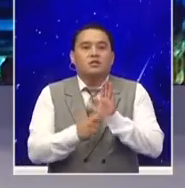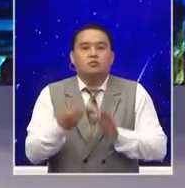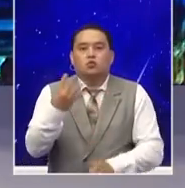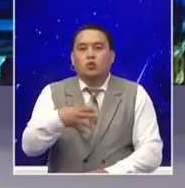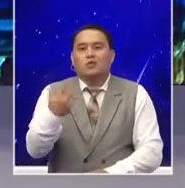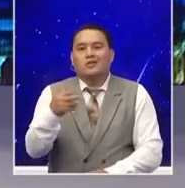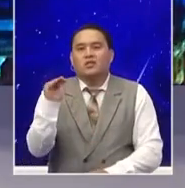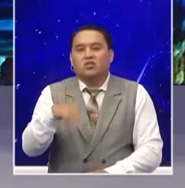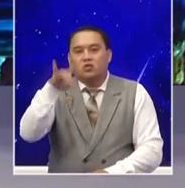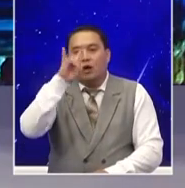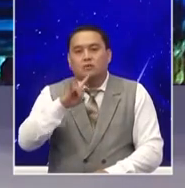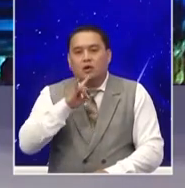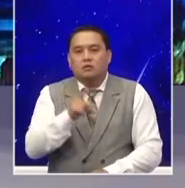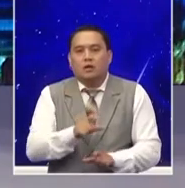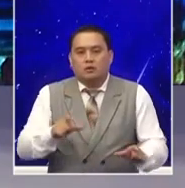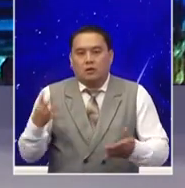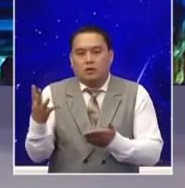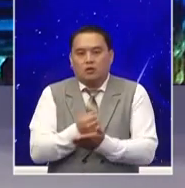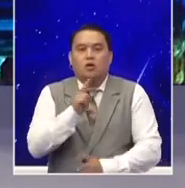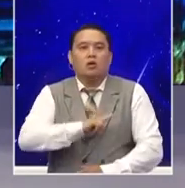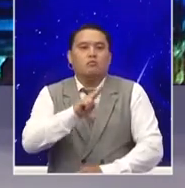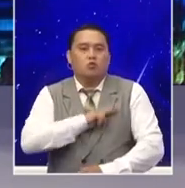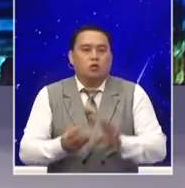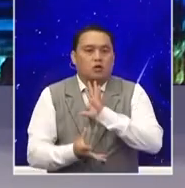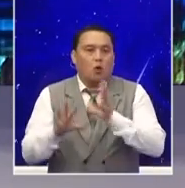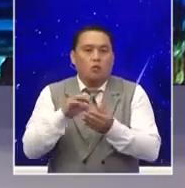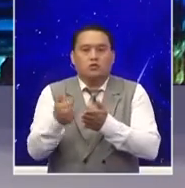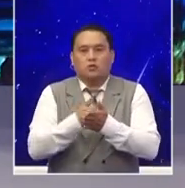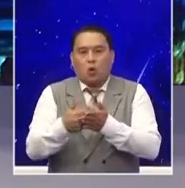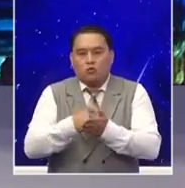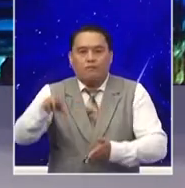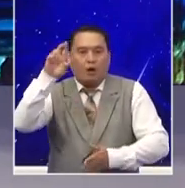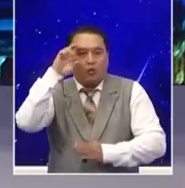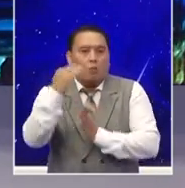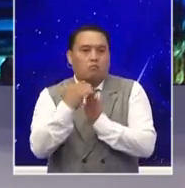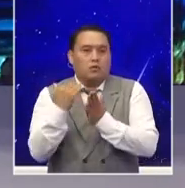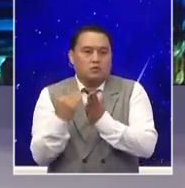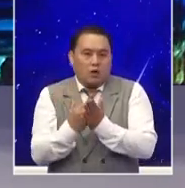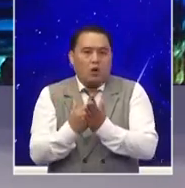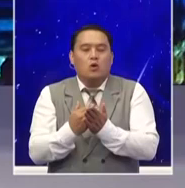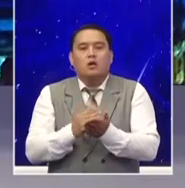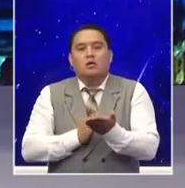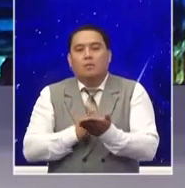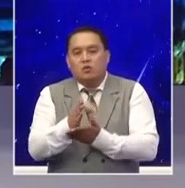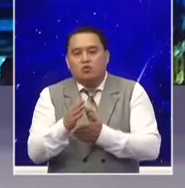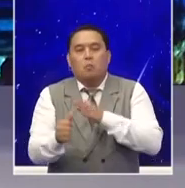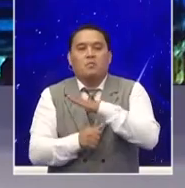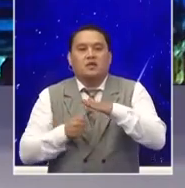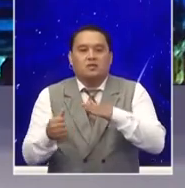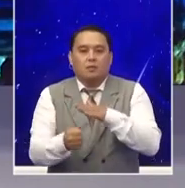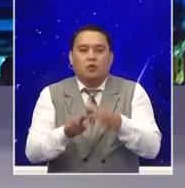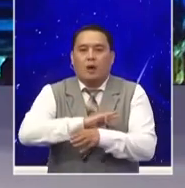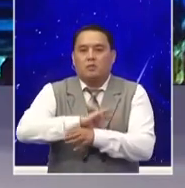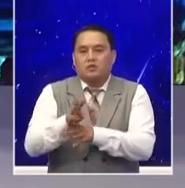743 тысячи казахстанцев нашли работу. Такого результата удалось добиться благодаря государственным программам, направленным на ликвидацию